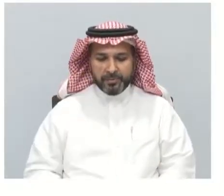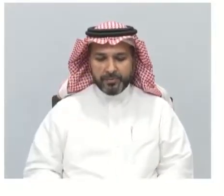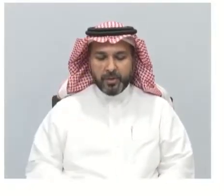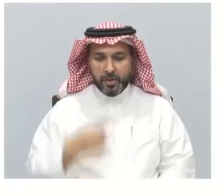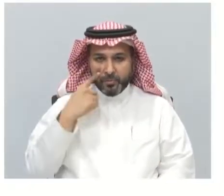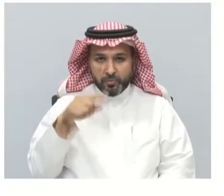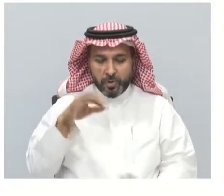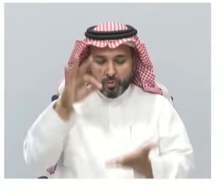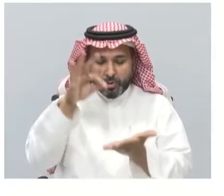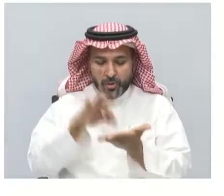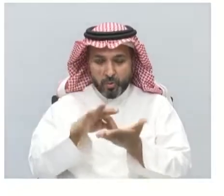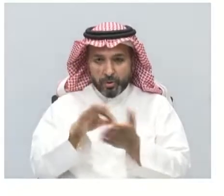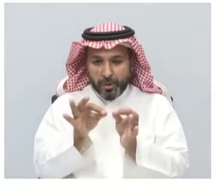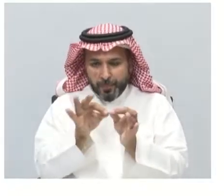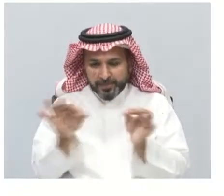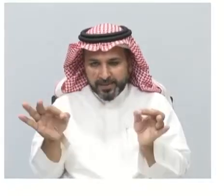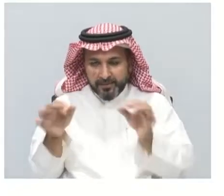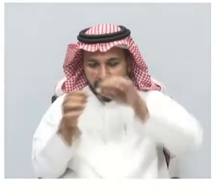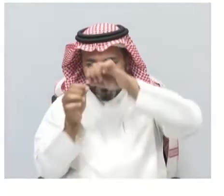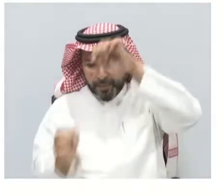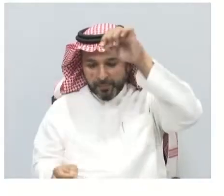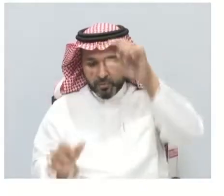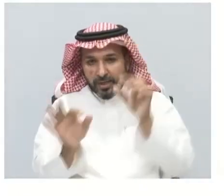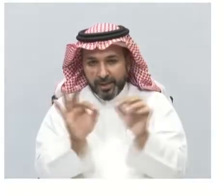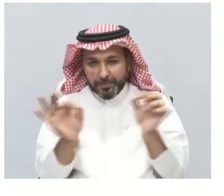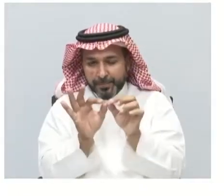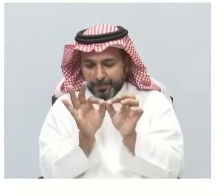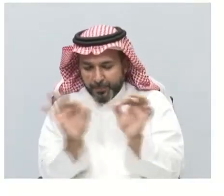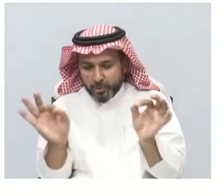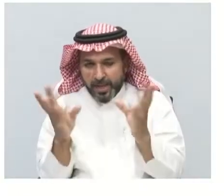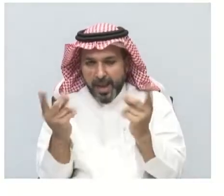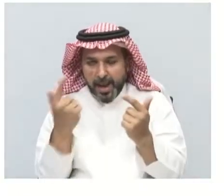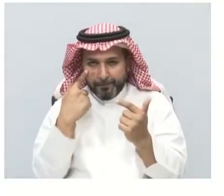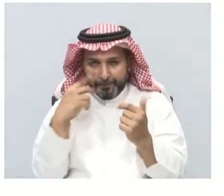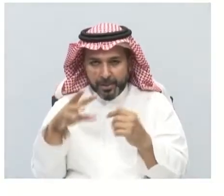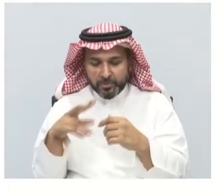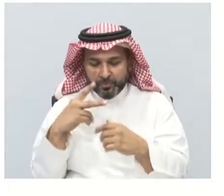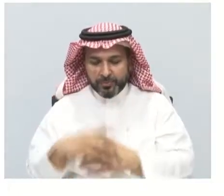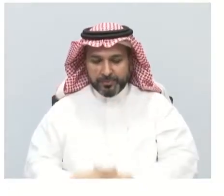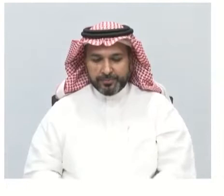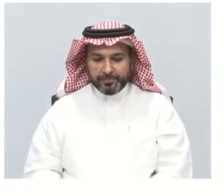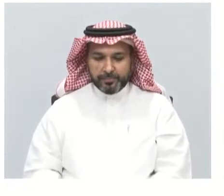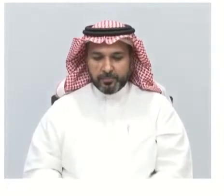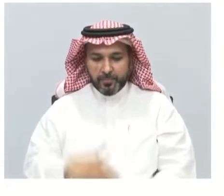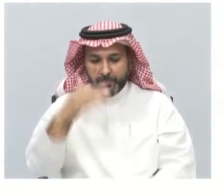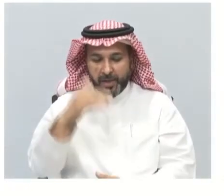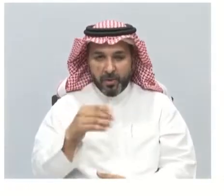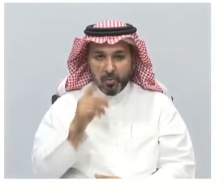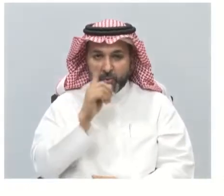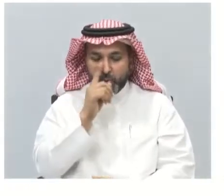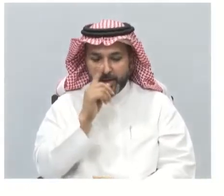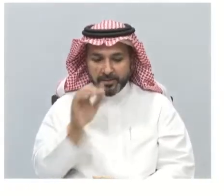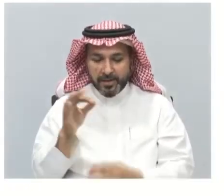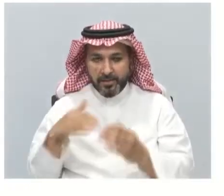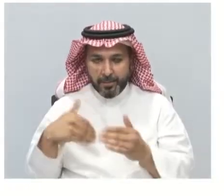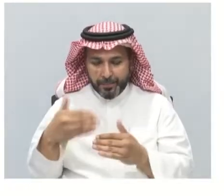بين نقطه ومستقيم واجد البعد بين مستقيمين و متوازيين مفرداتي المسافه العموديه اللي